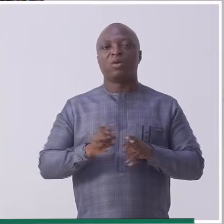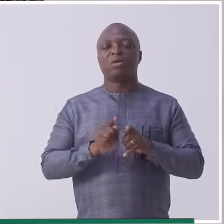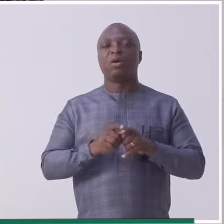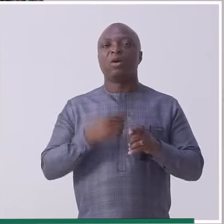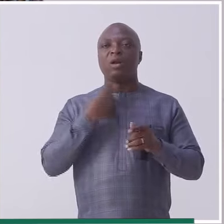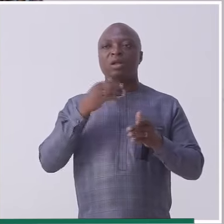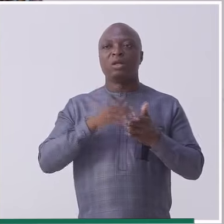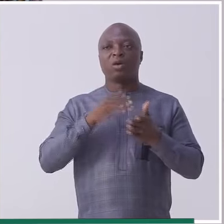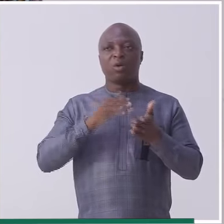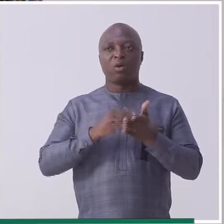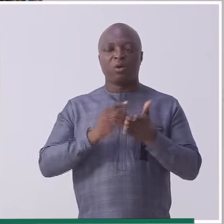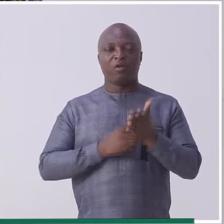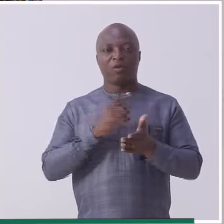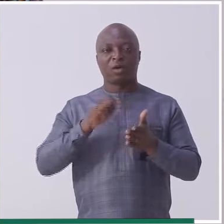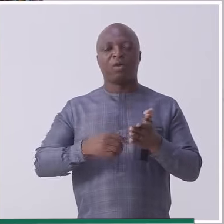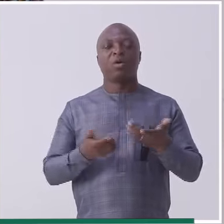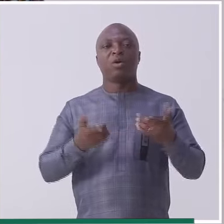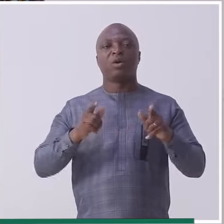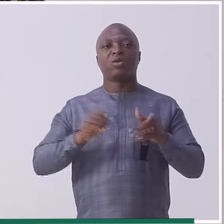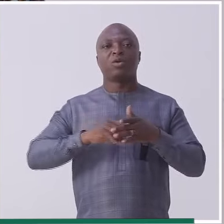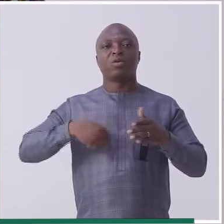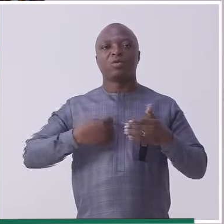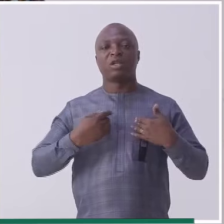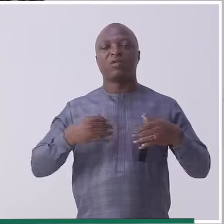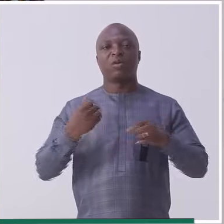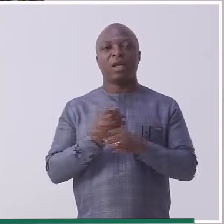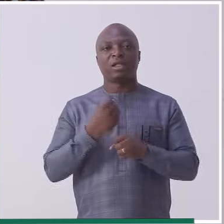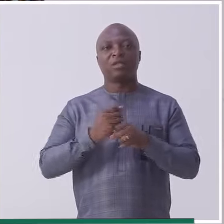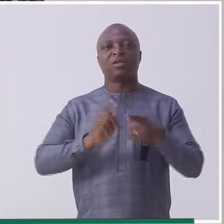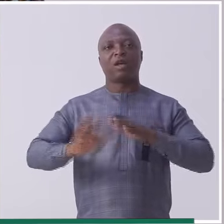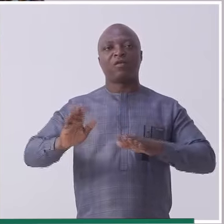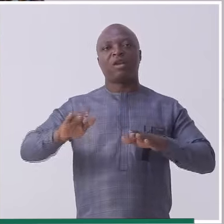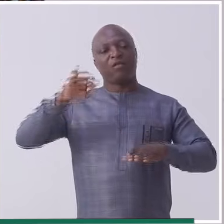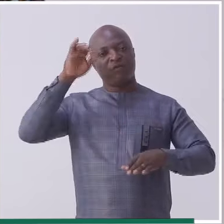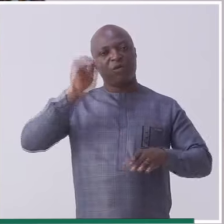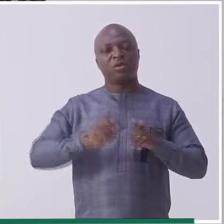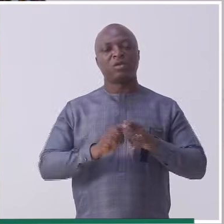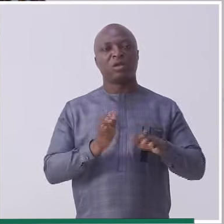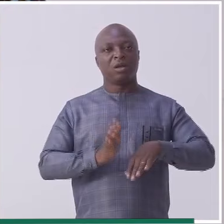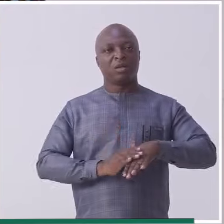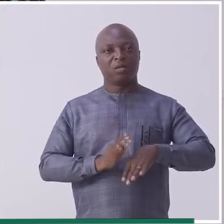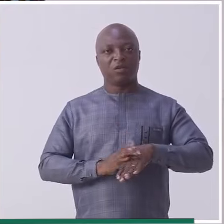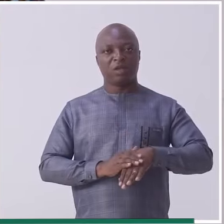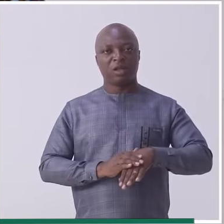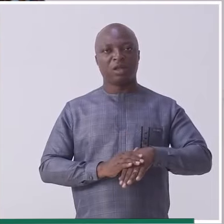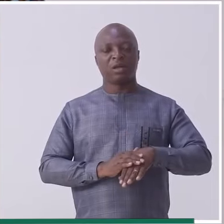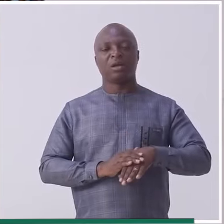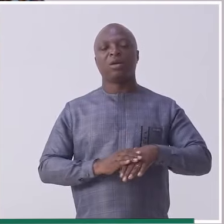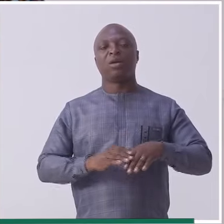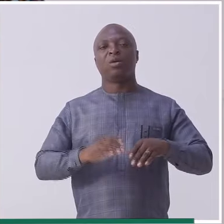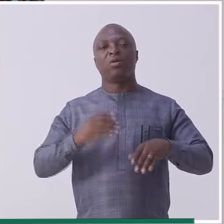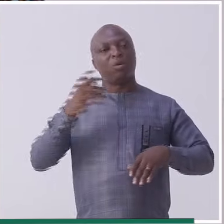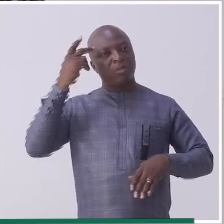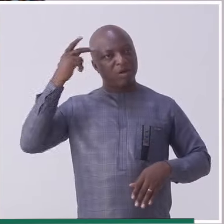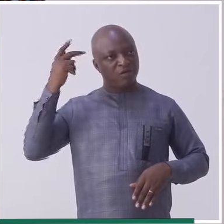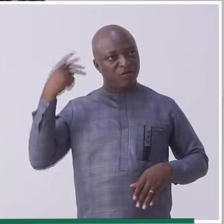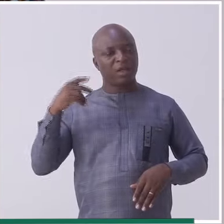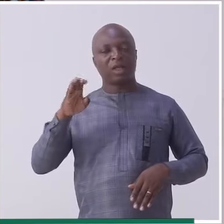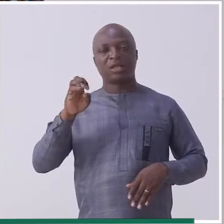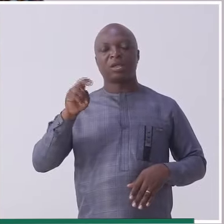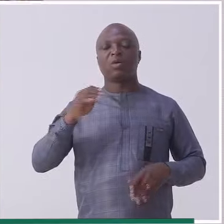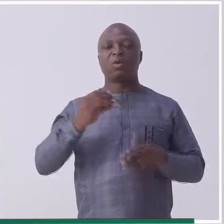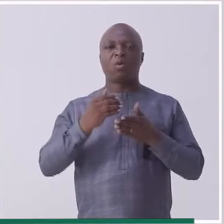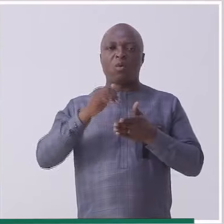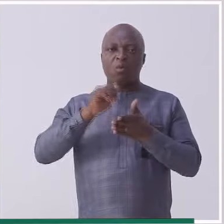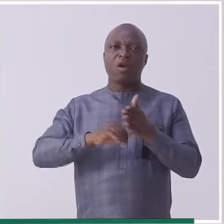répéter encore une fois, que lorsqu'on a une activité à faire, il faut prévenir la CELI, le préfet, au moins 24